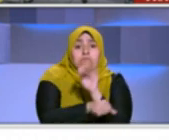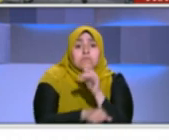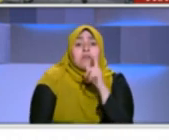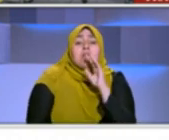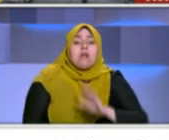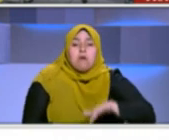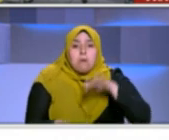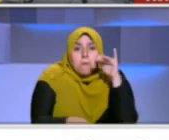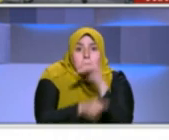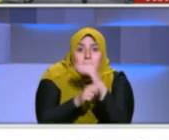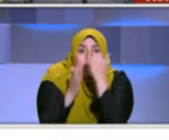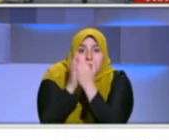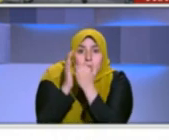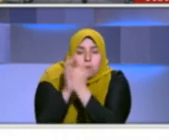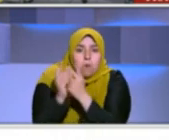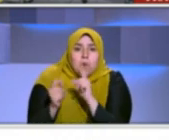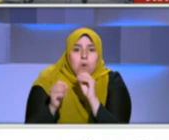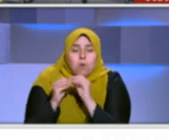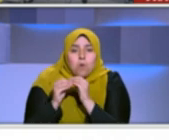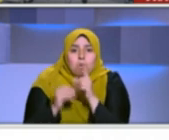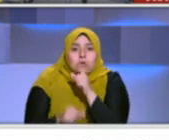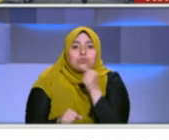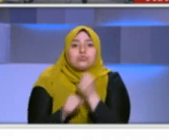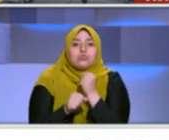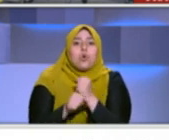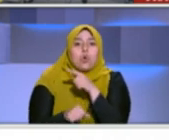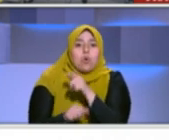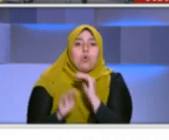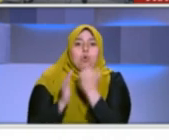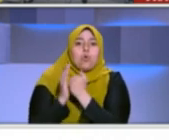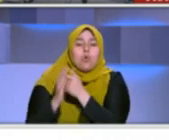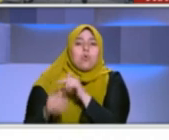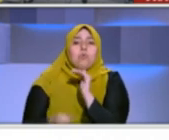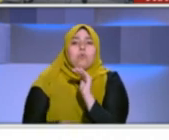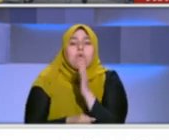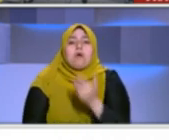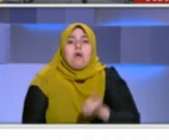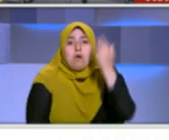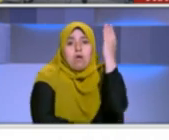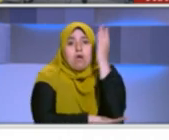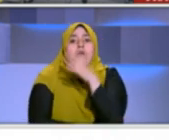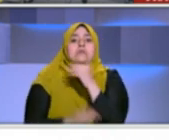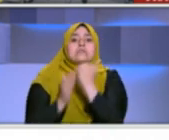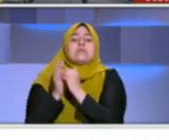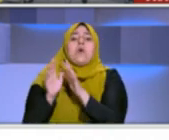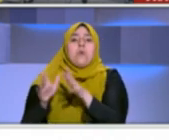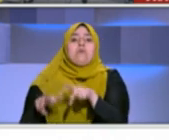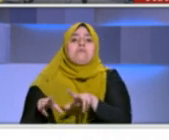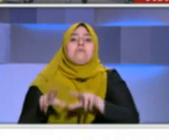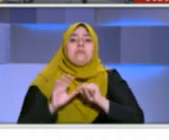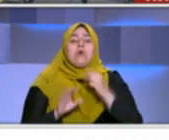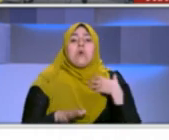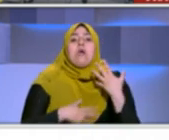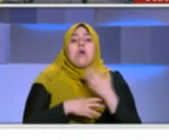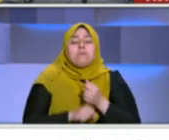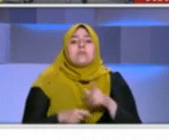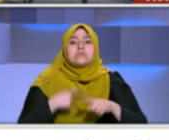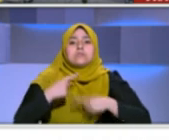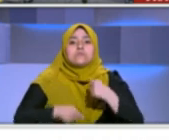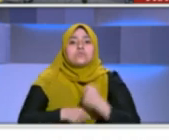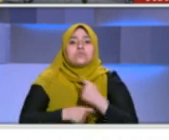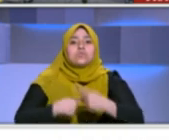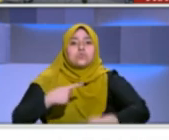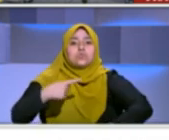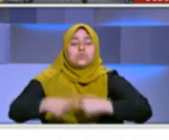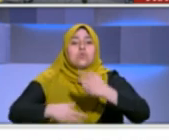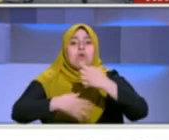بيقيم الاقتصاد فعلا انه الاقتصاد يعمل بشكل طبيعي. هو ده اللي بيقوم الاقتصاد، هو ده اللي يضمن استمراريه فرص العمل